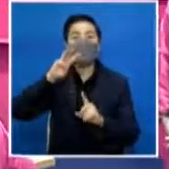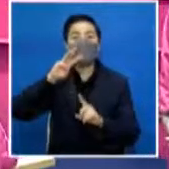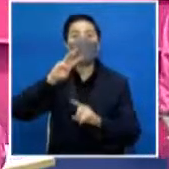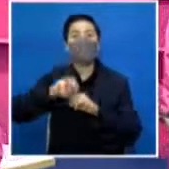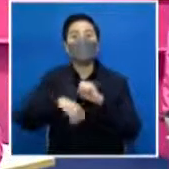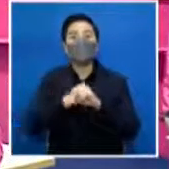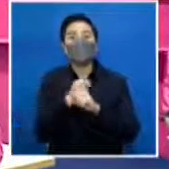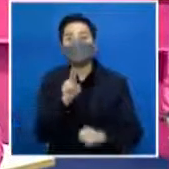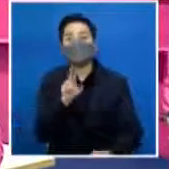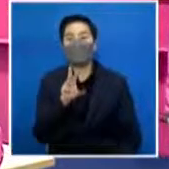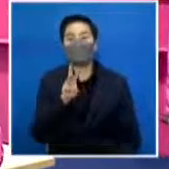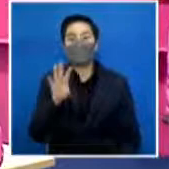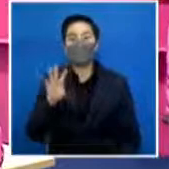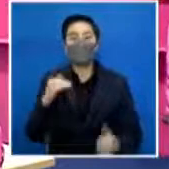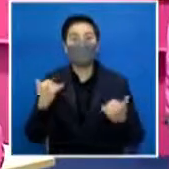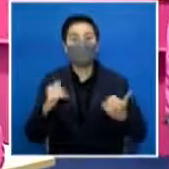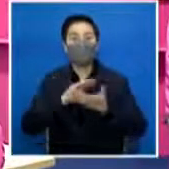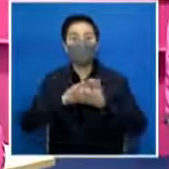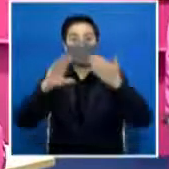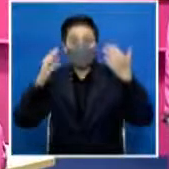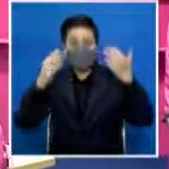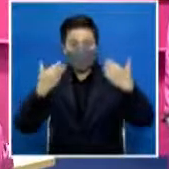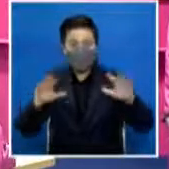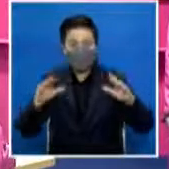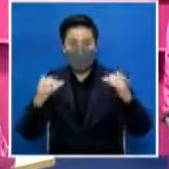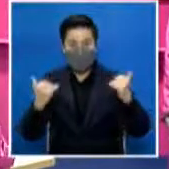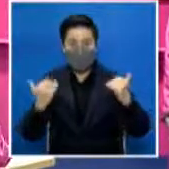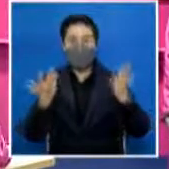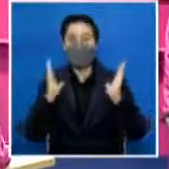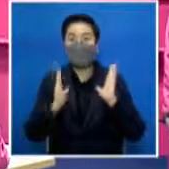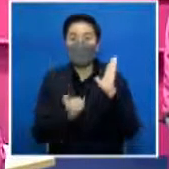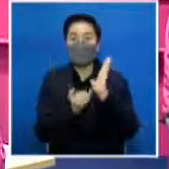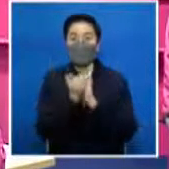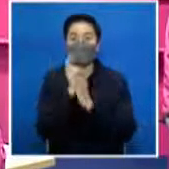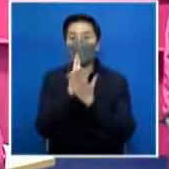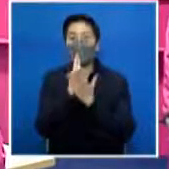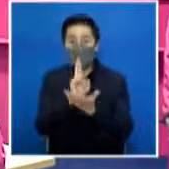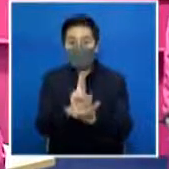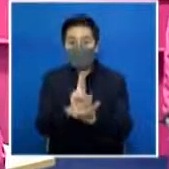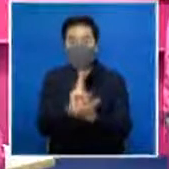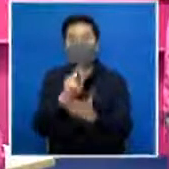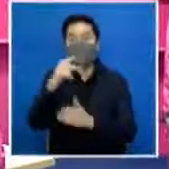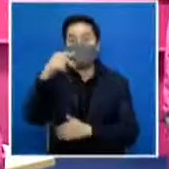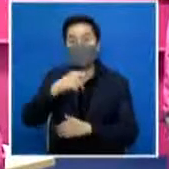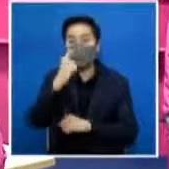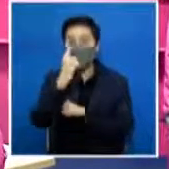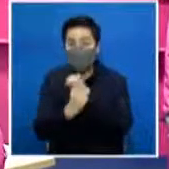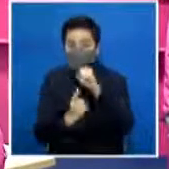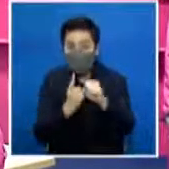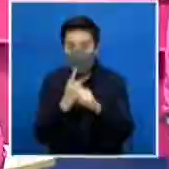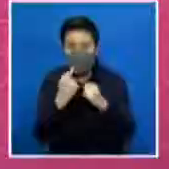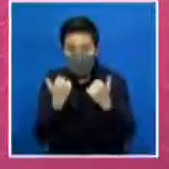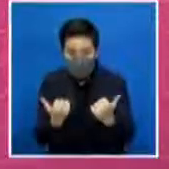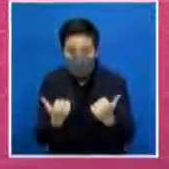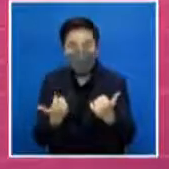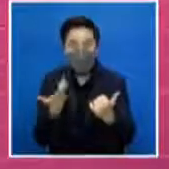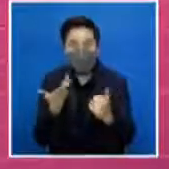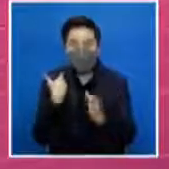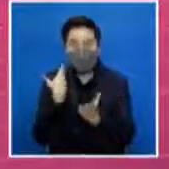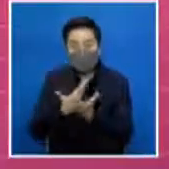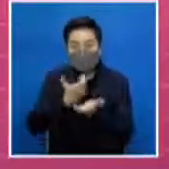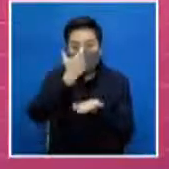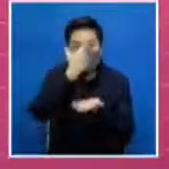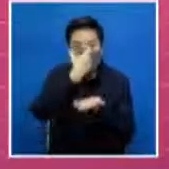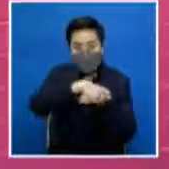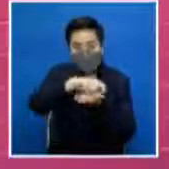น2564เสร็จสิ้นแล้วค่ะสำหรับผู้ที่ถูกรางวัลสลากออมสินพิเศษ1ปีในครั้งนี้นะคะธนาคารจะโอนเงินร